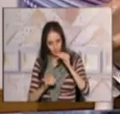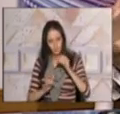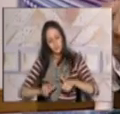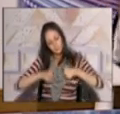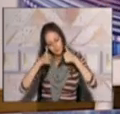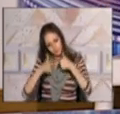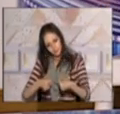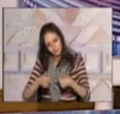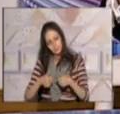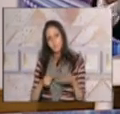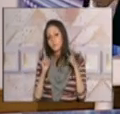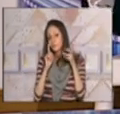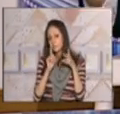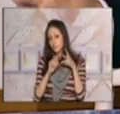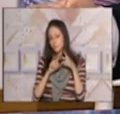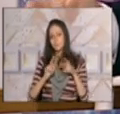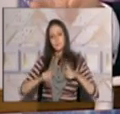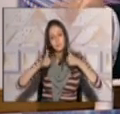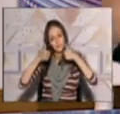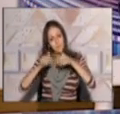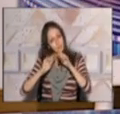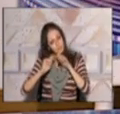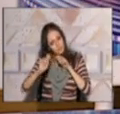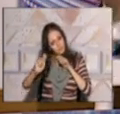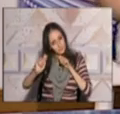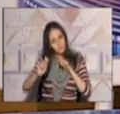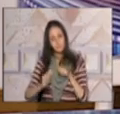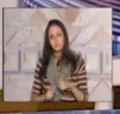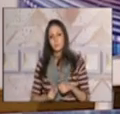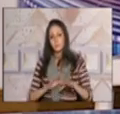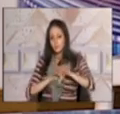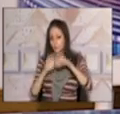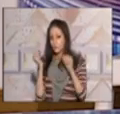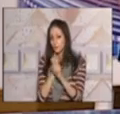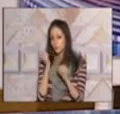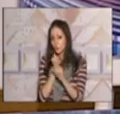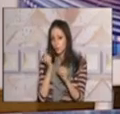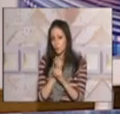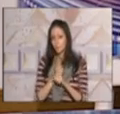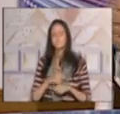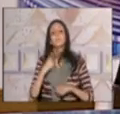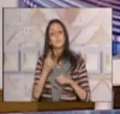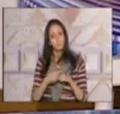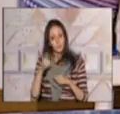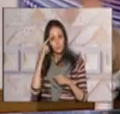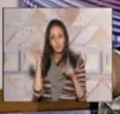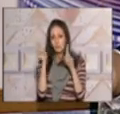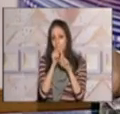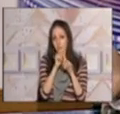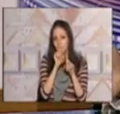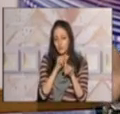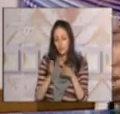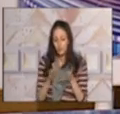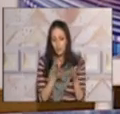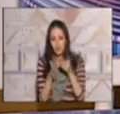ادائها نحو تحقيق هذه الخطه وبتصحح مسارها لو في قصور او في اي مشكله في هذا